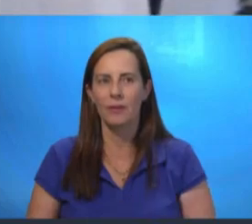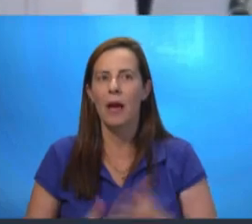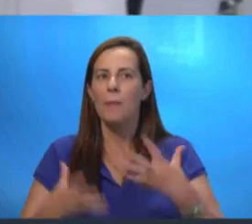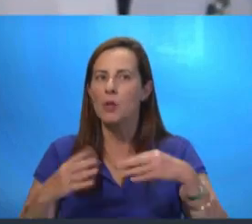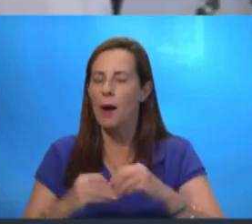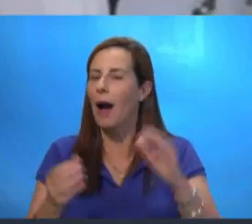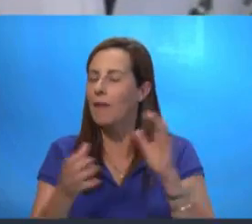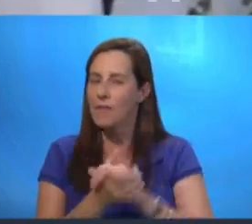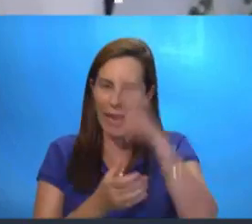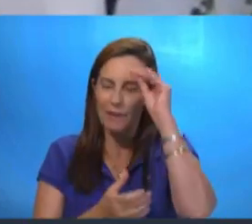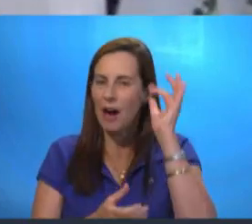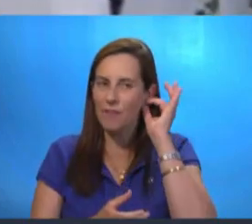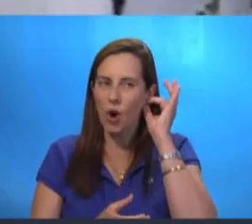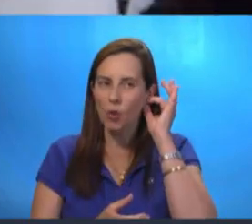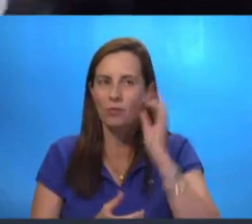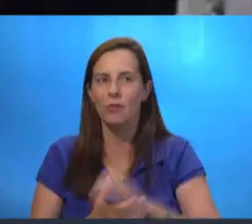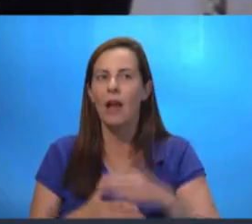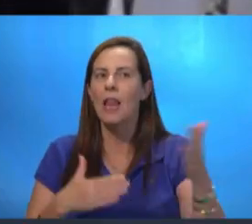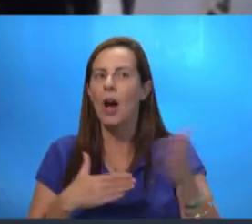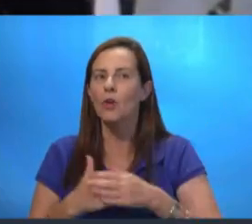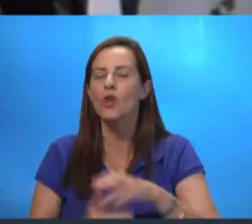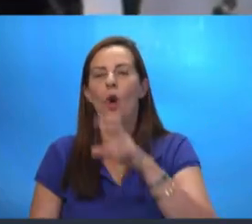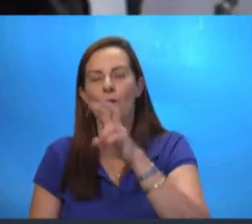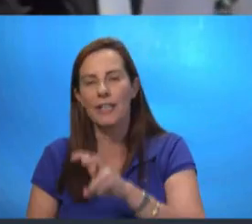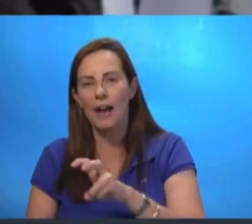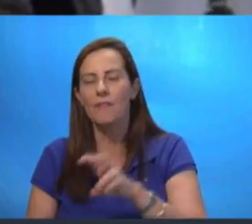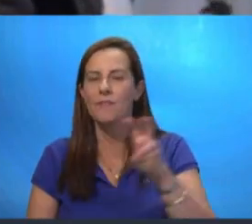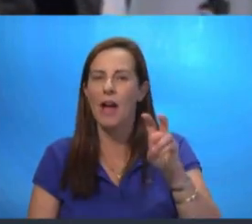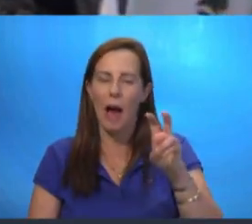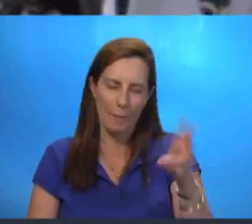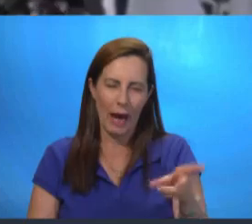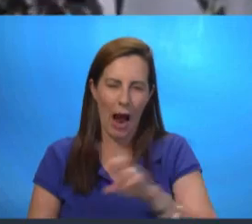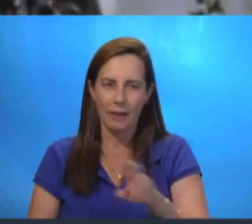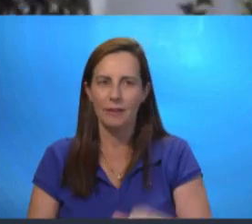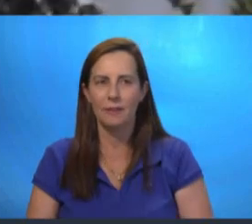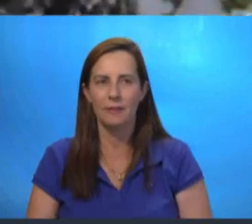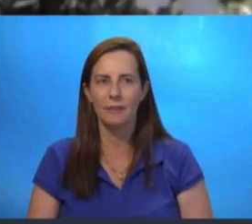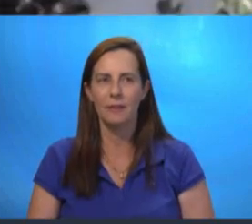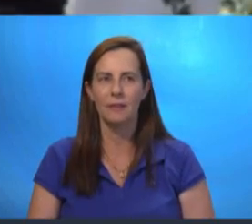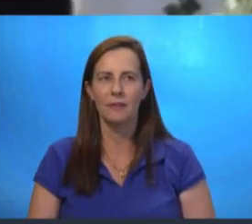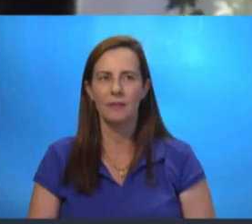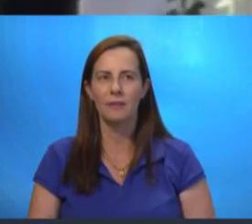חברות וחברים, לחתונה של עובדיה ועמיחי.